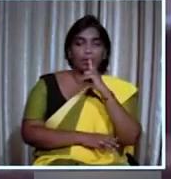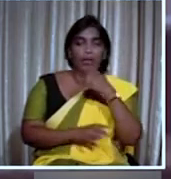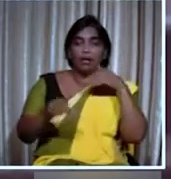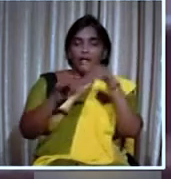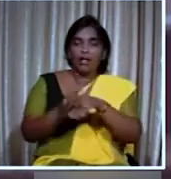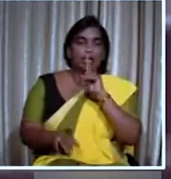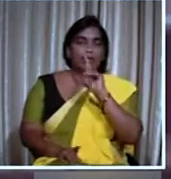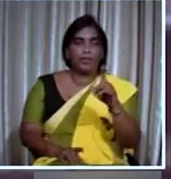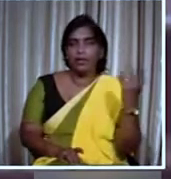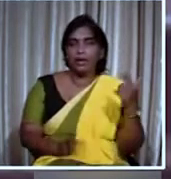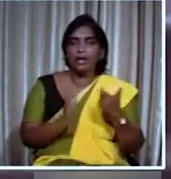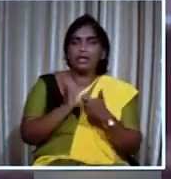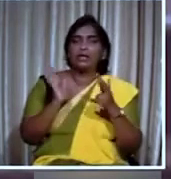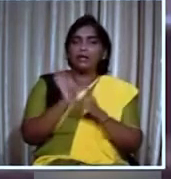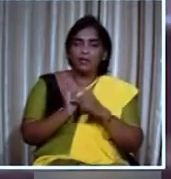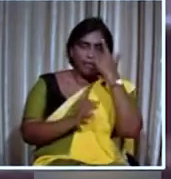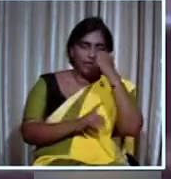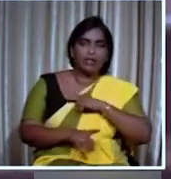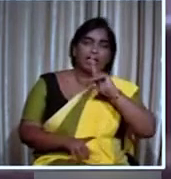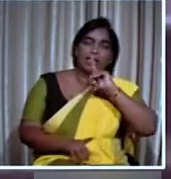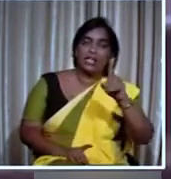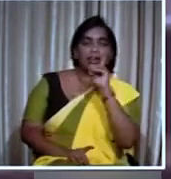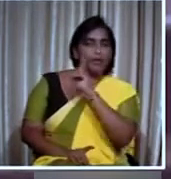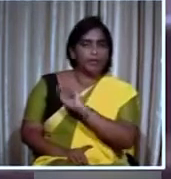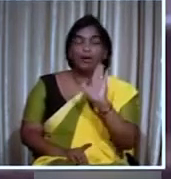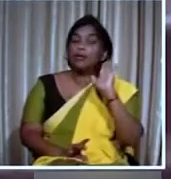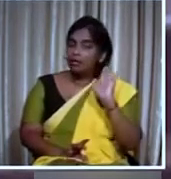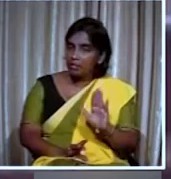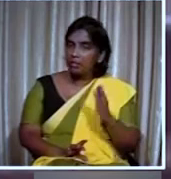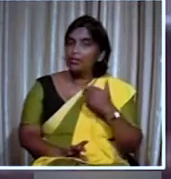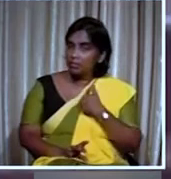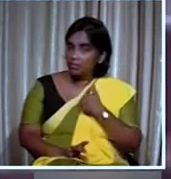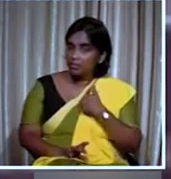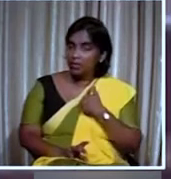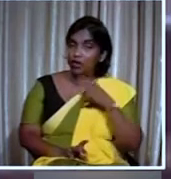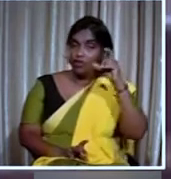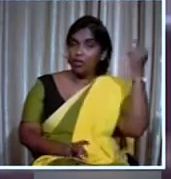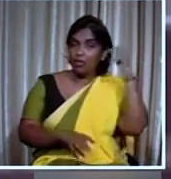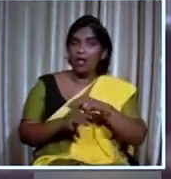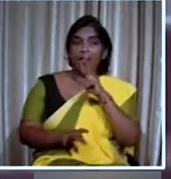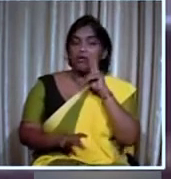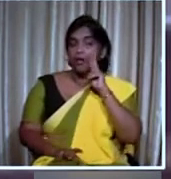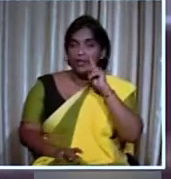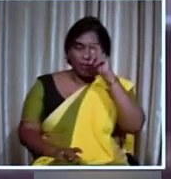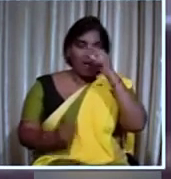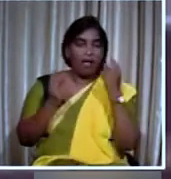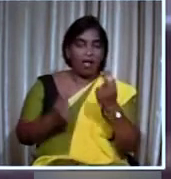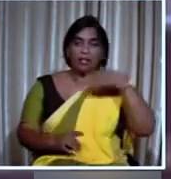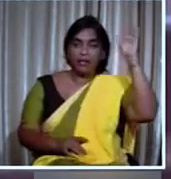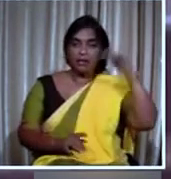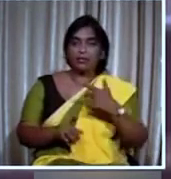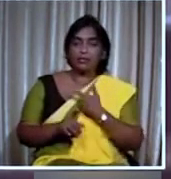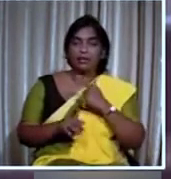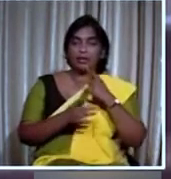හිටියයි කියලා. ටීවී වලට මං ඒ ස්වාමීට කියන්න කිව්වෙත් නෑ. හැබැයි මාව කොළඹට ගෙනා රනිල් වික්‍රමසිංහ මහත්තයා හදිසියෙන් එන්න කියලා